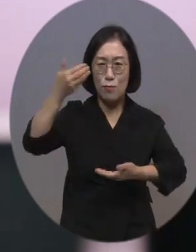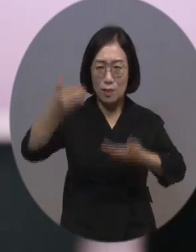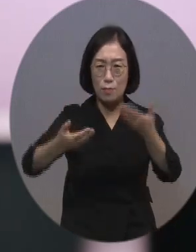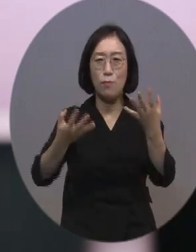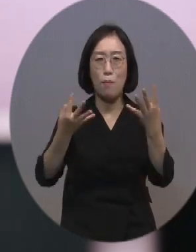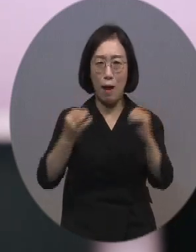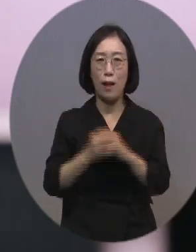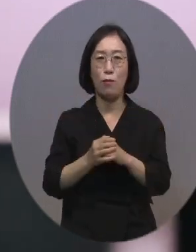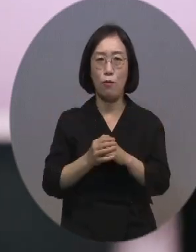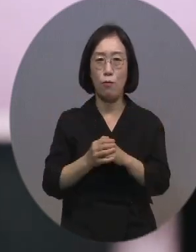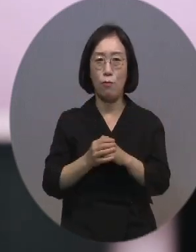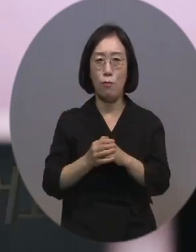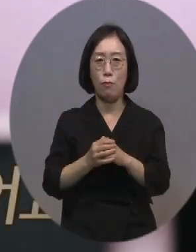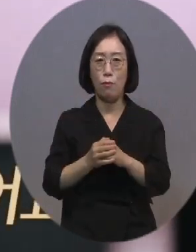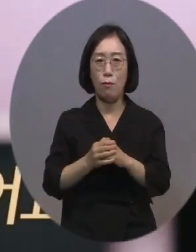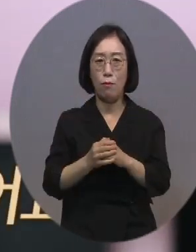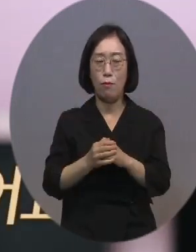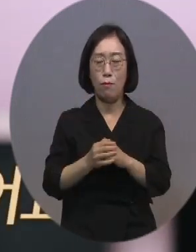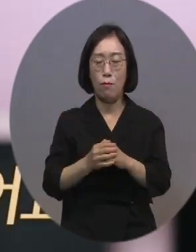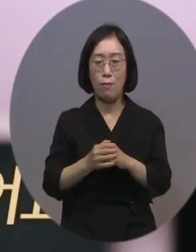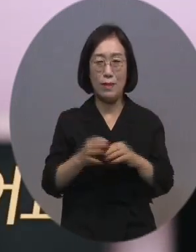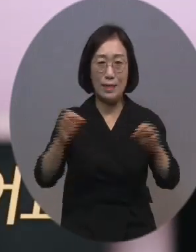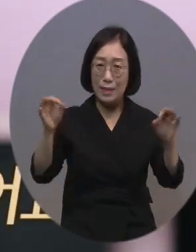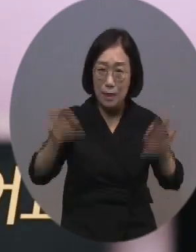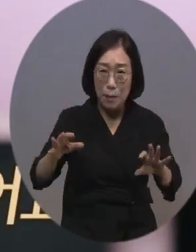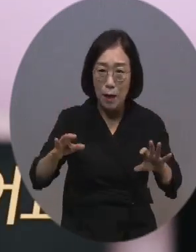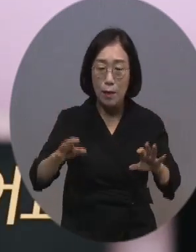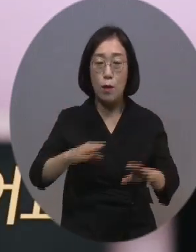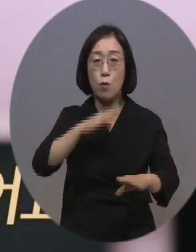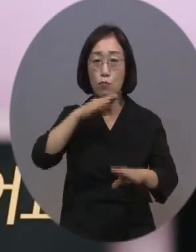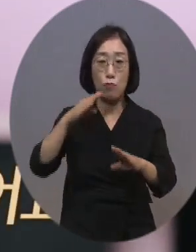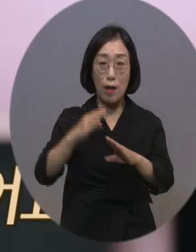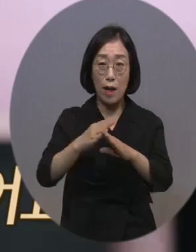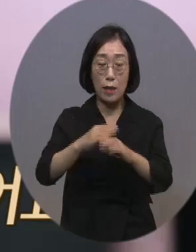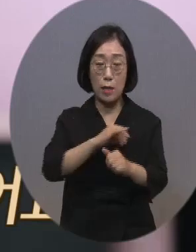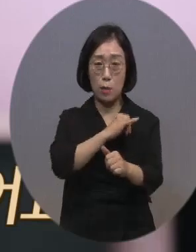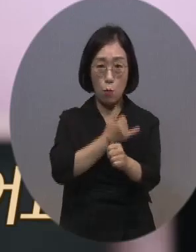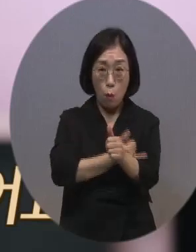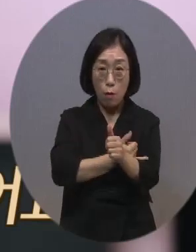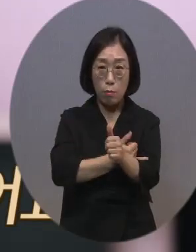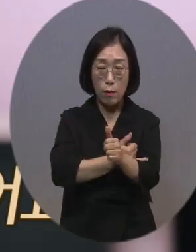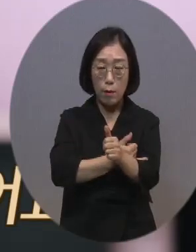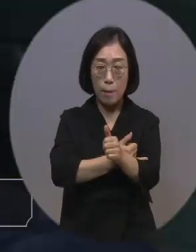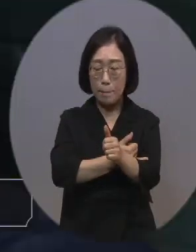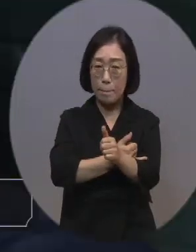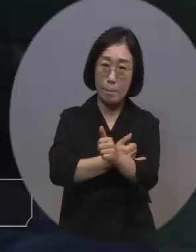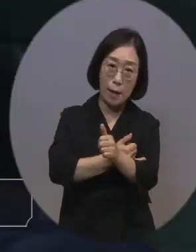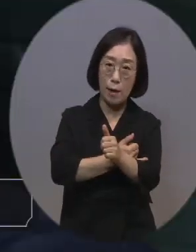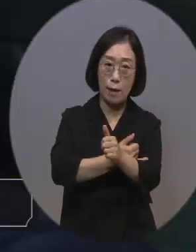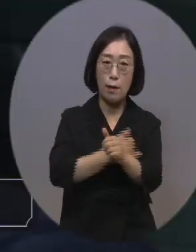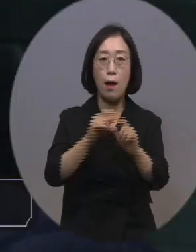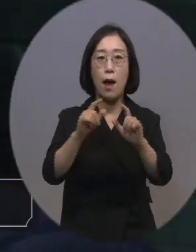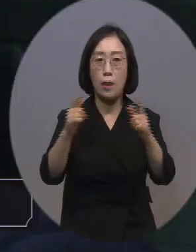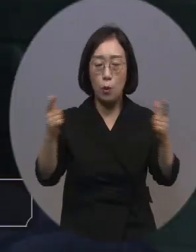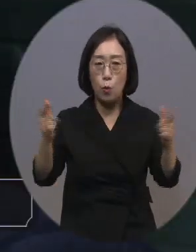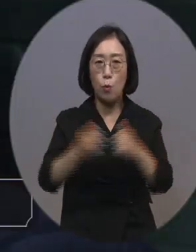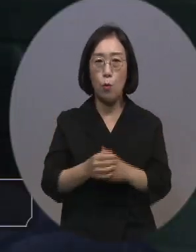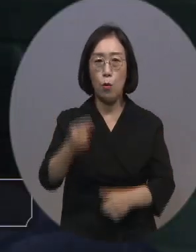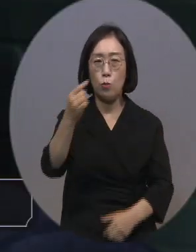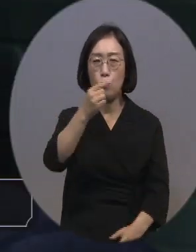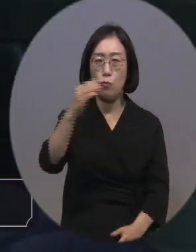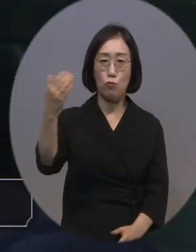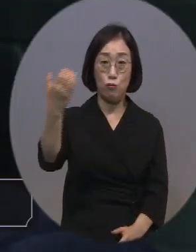뭐 한순간적으로 이때 북한 인권이다라는 거는 사실 없었었던 것 같아요. 90년대,